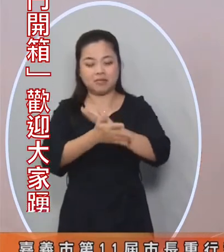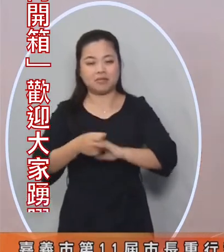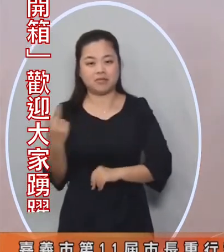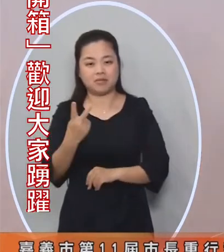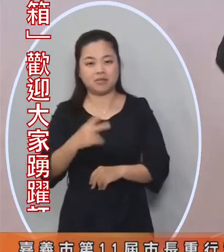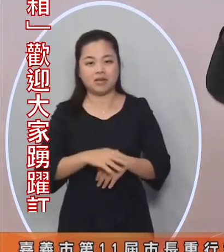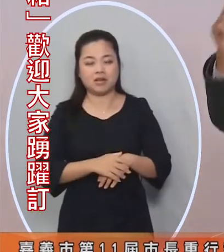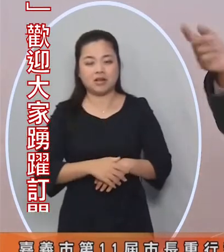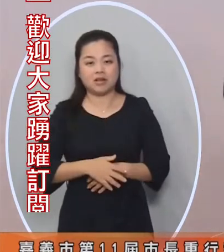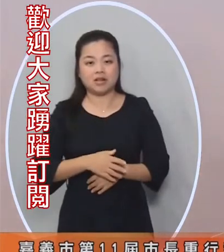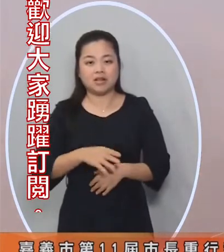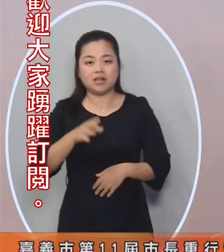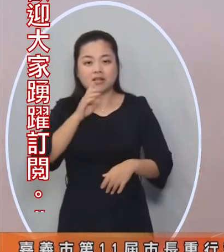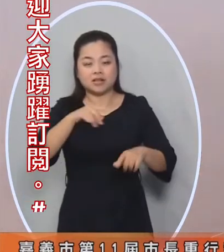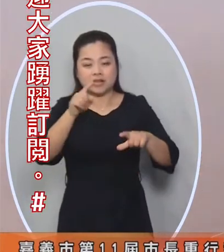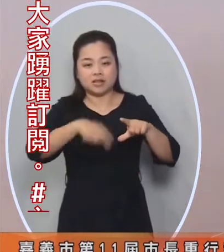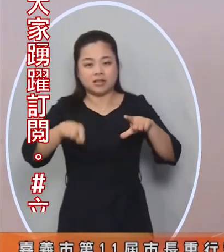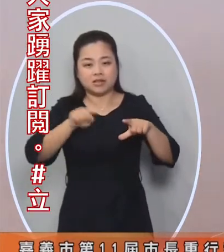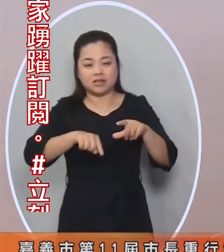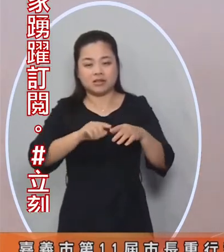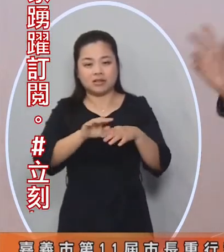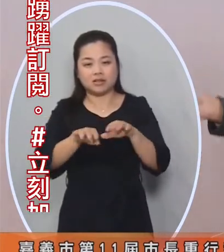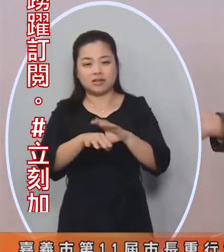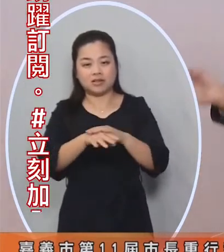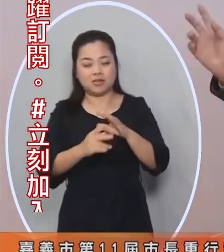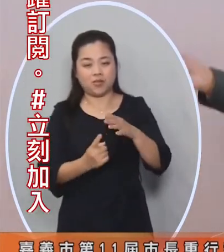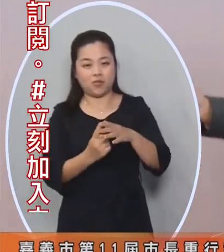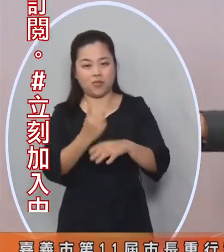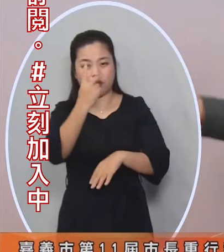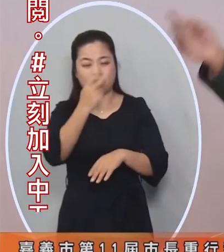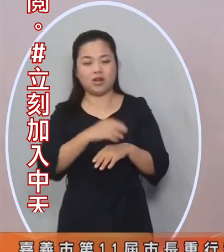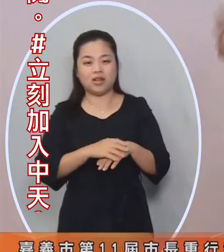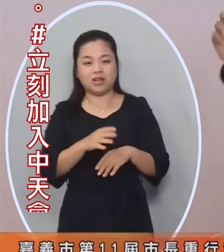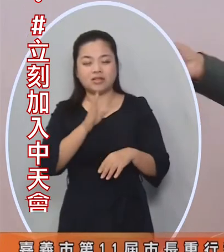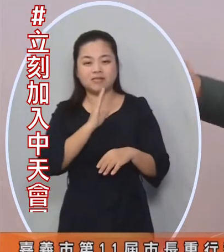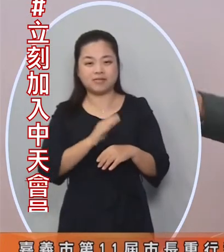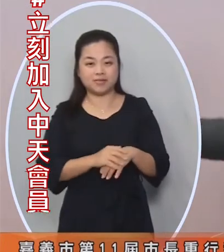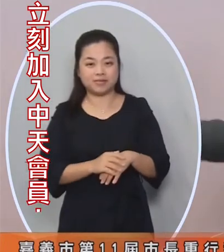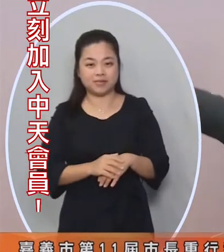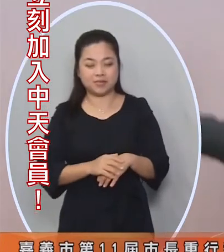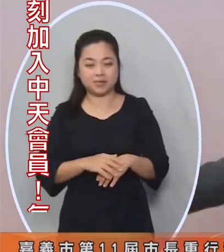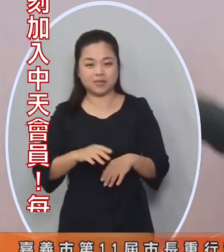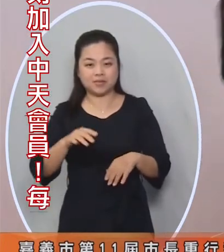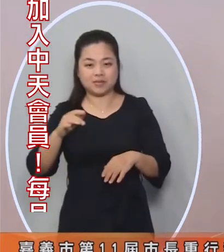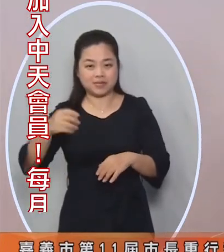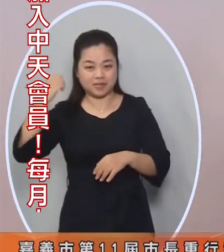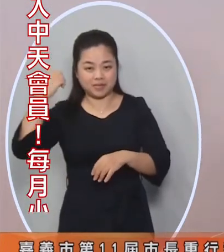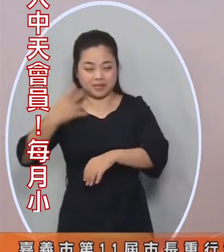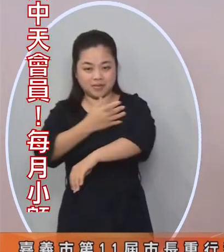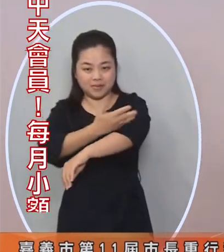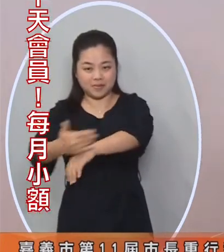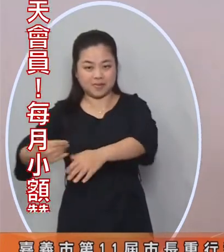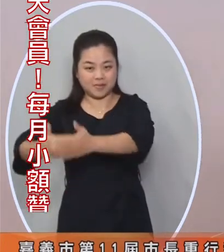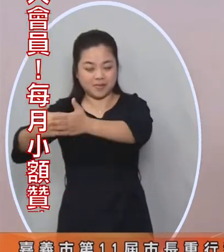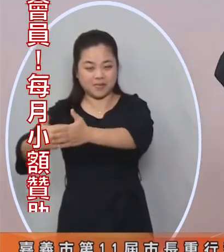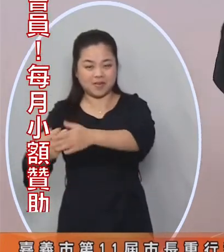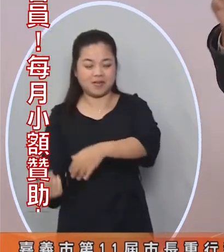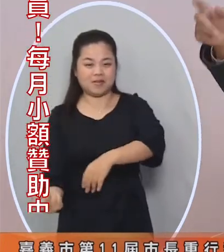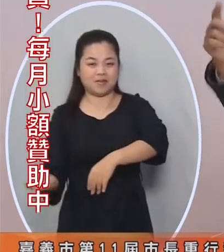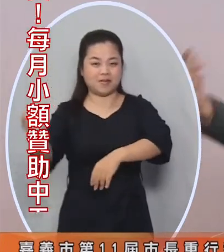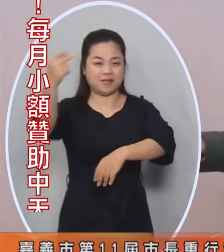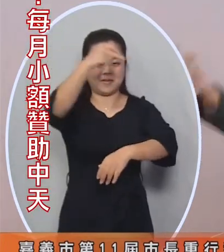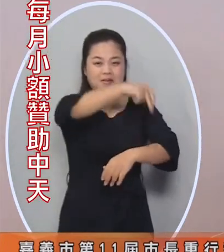面，太空战，你一个爆弹为新疆。东风四十一炮到怎么样？炮到美